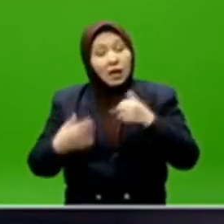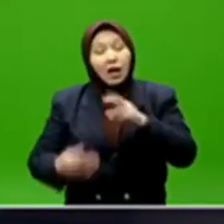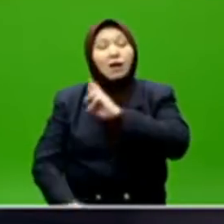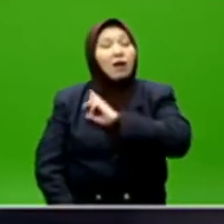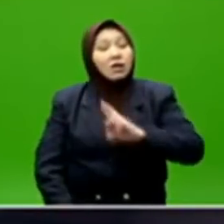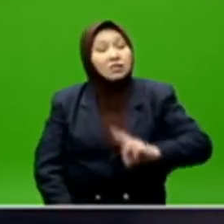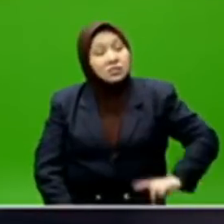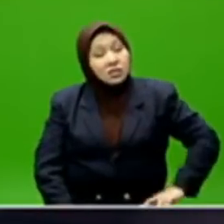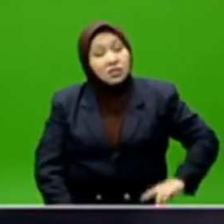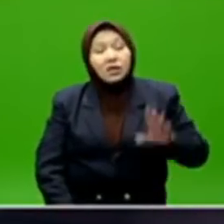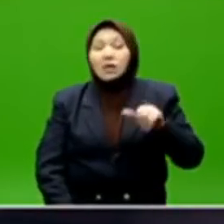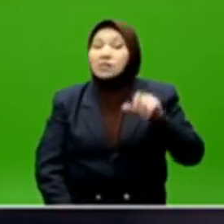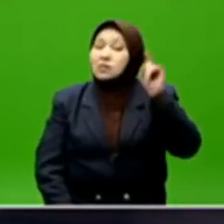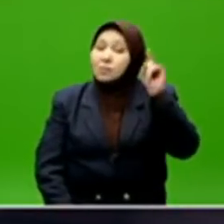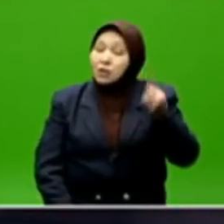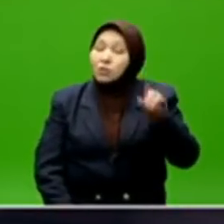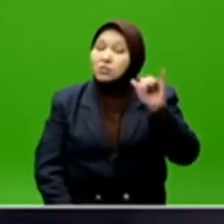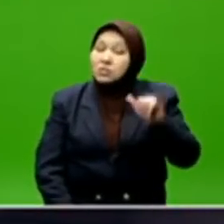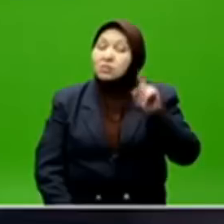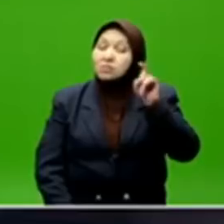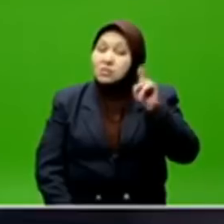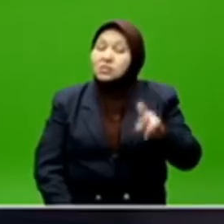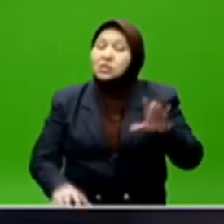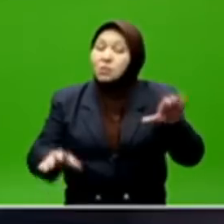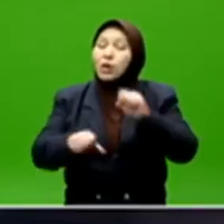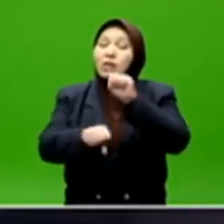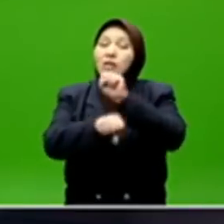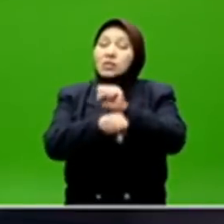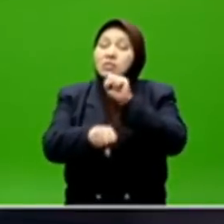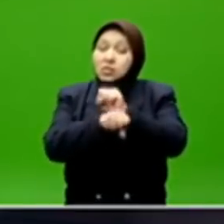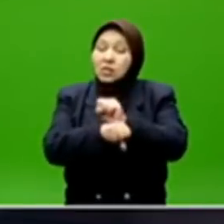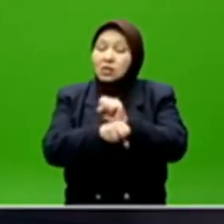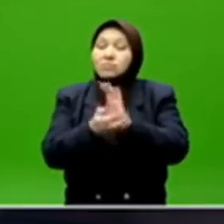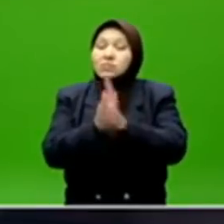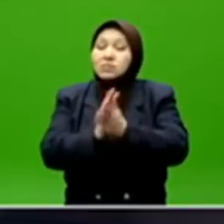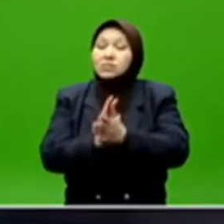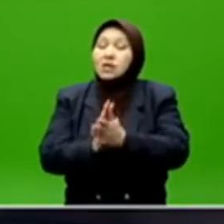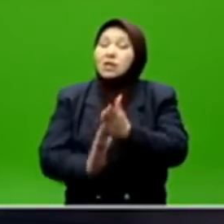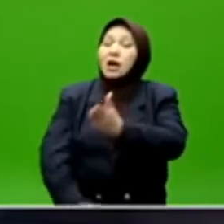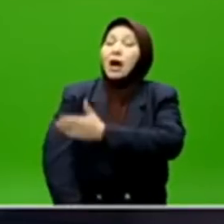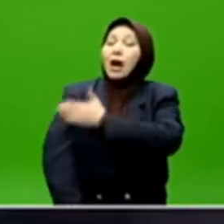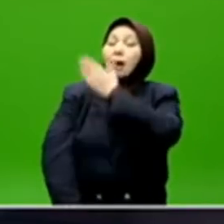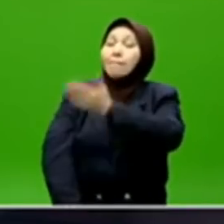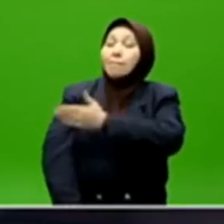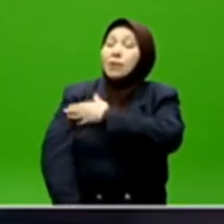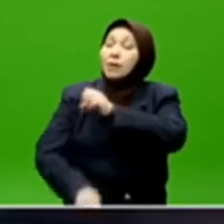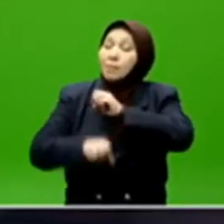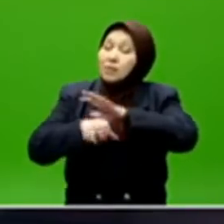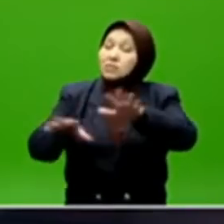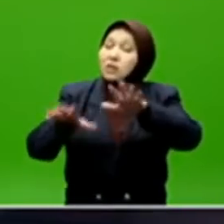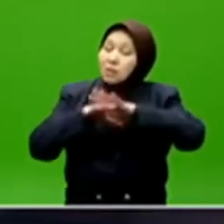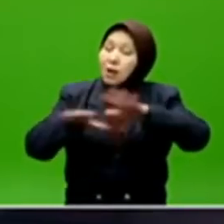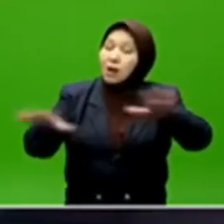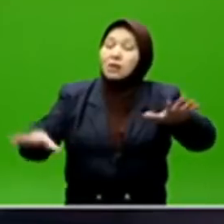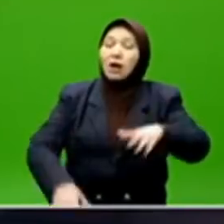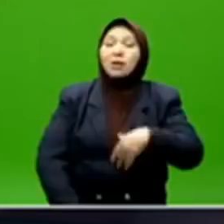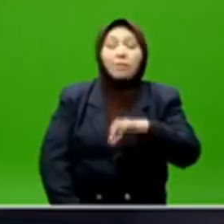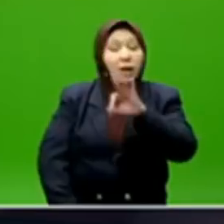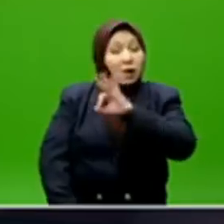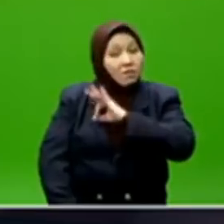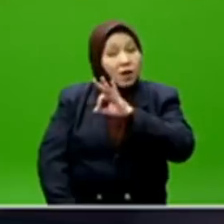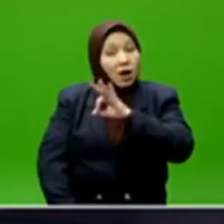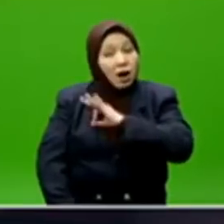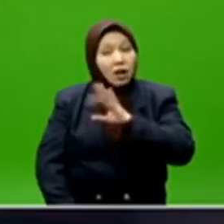yang sepatutnya mesti buat tugas sebagai seorang hamba yang menyebarkan manfaat. Sebagaimana